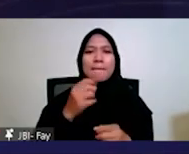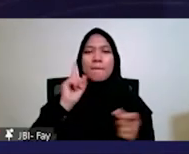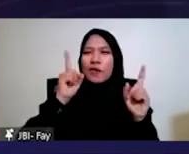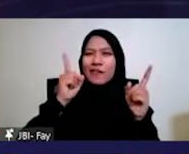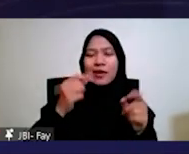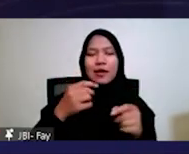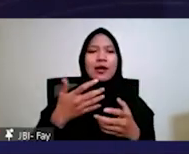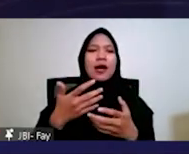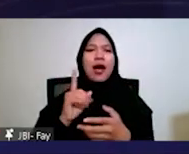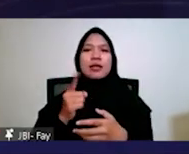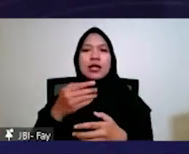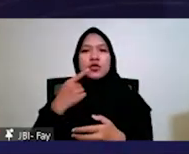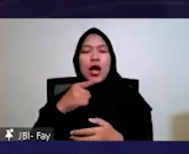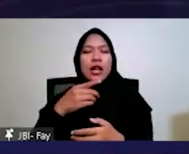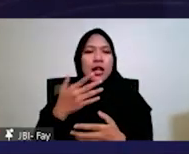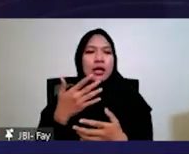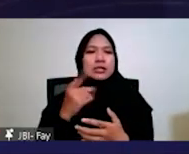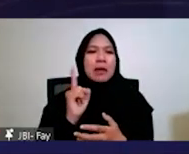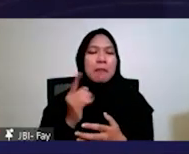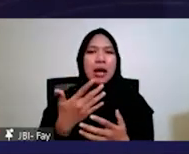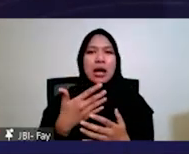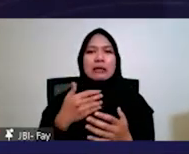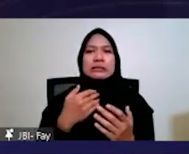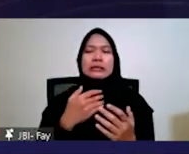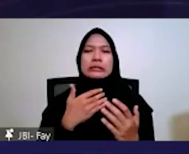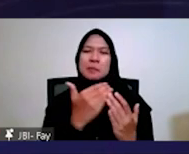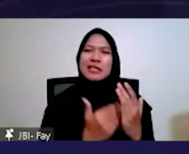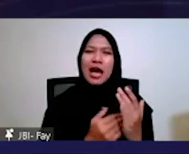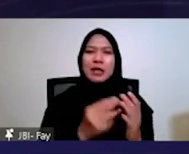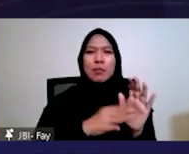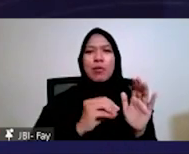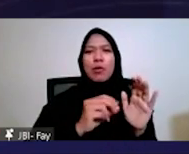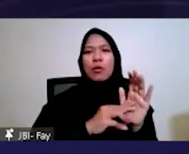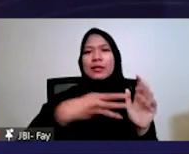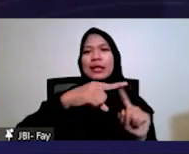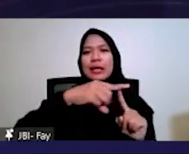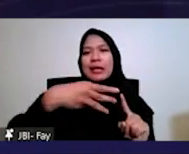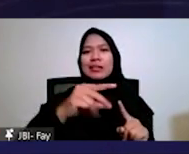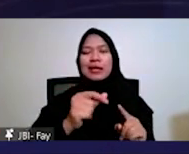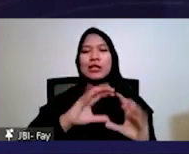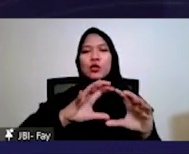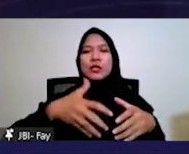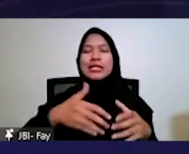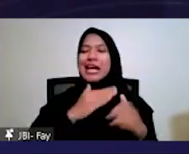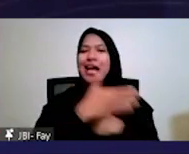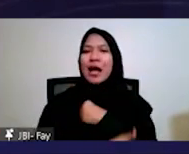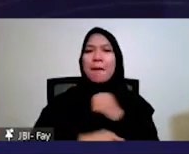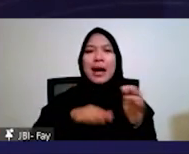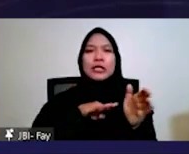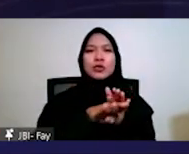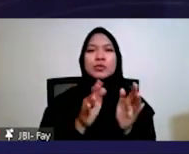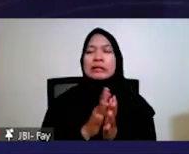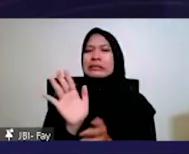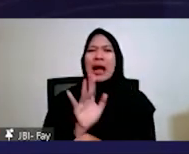faktornya Apa pengetatan kebijakan moneter di negara-negara maju dan faktornya apa ketidakpastian pasar